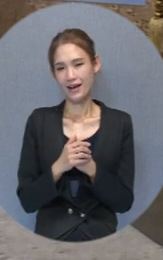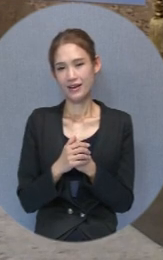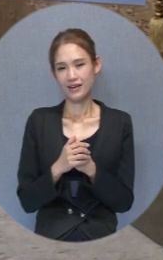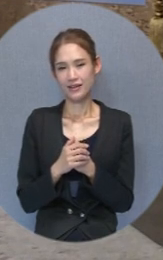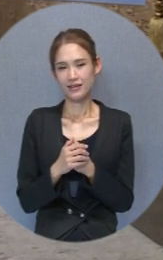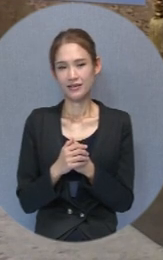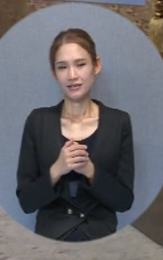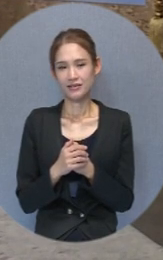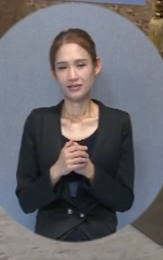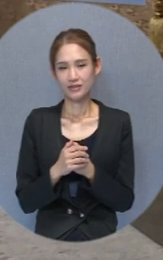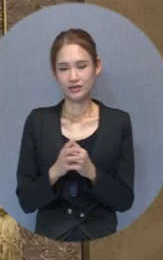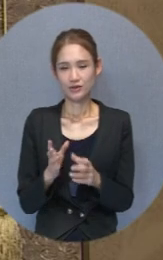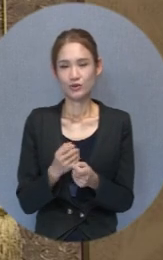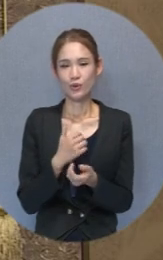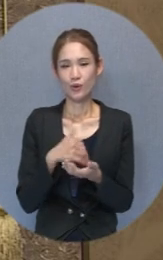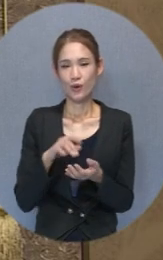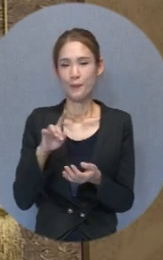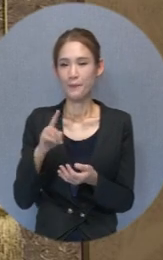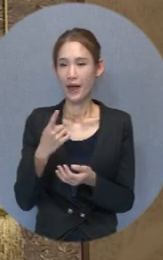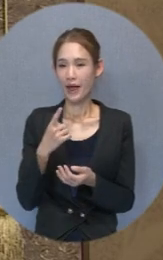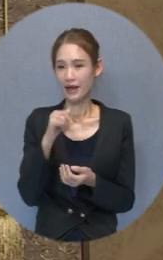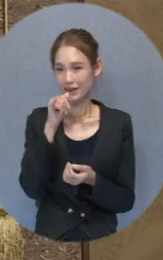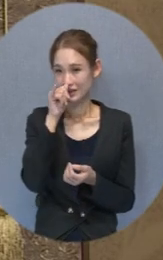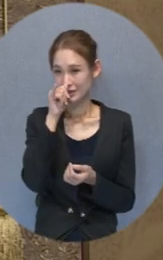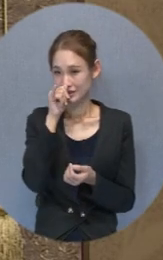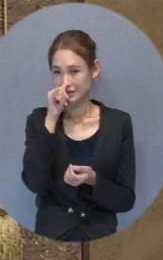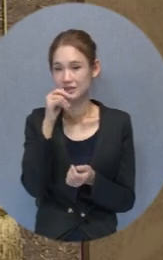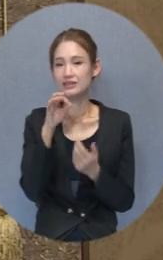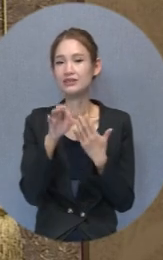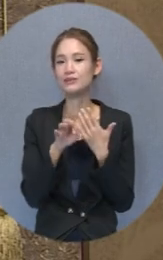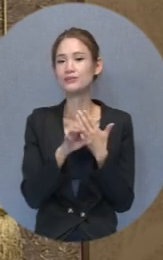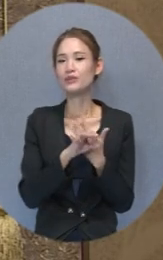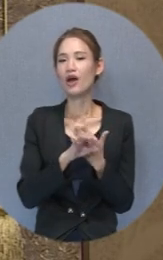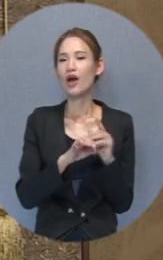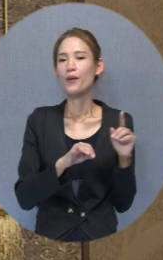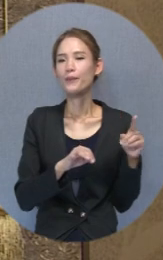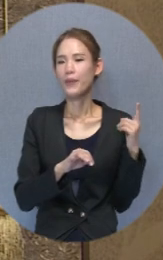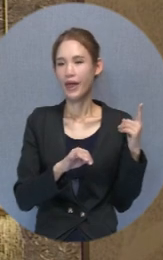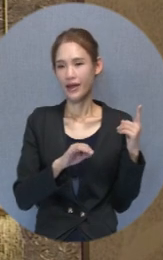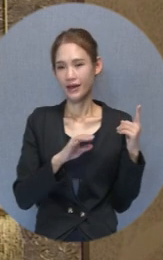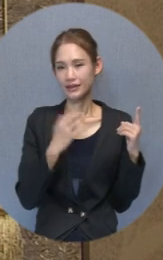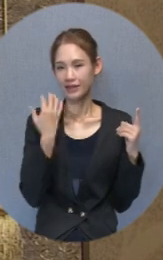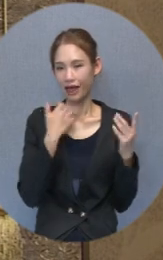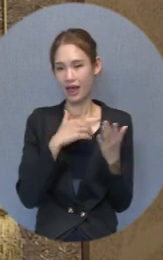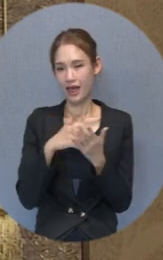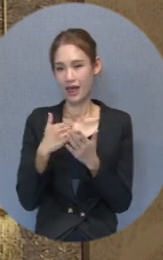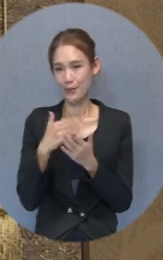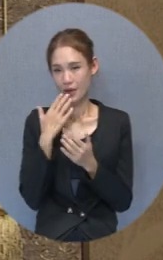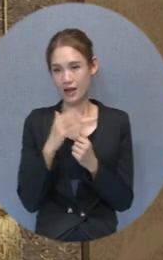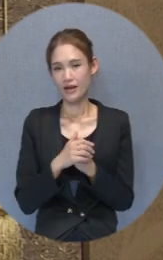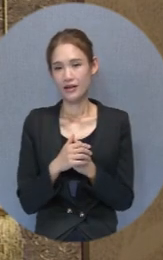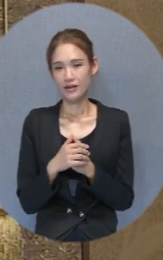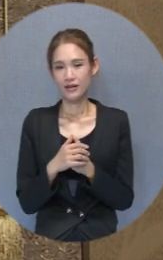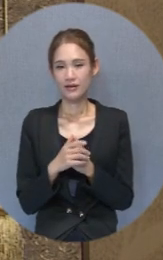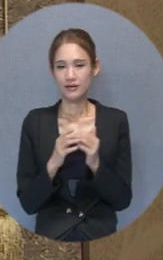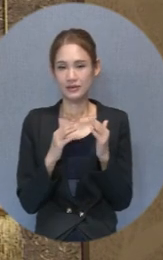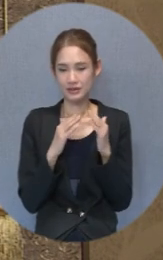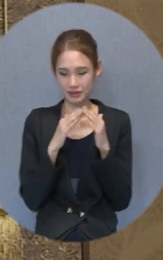그래서 100가지만 있어도 네. 아이들이 100번의 색칠놀이를 할 수 있는 거고요. 그렇죠. 네, 그래서